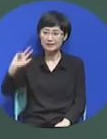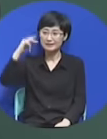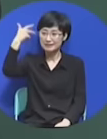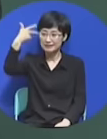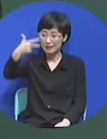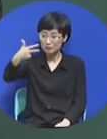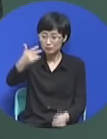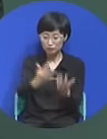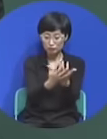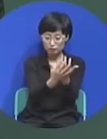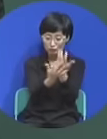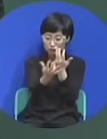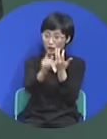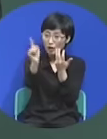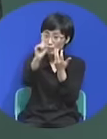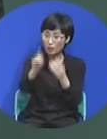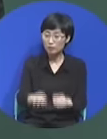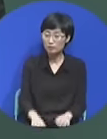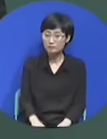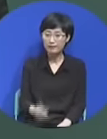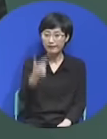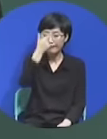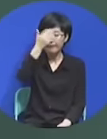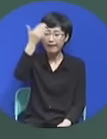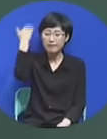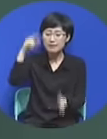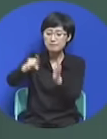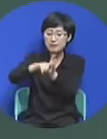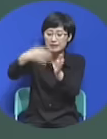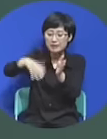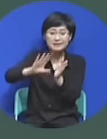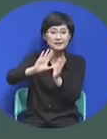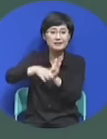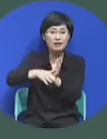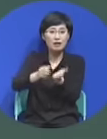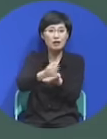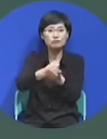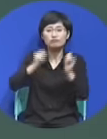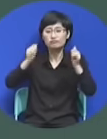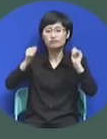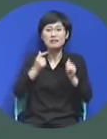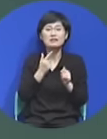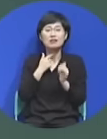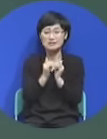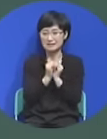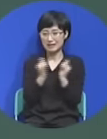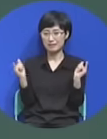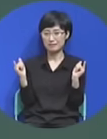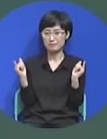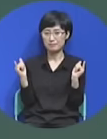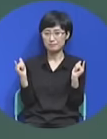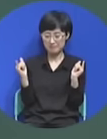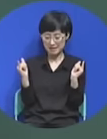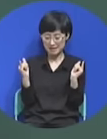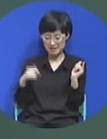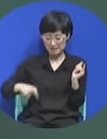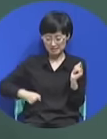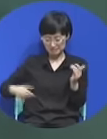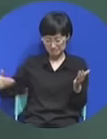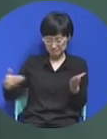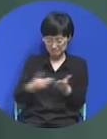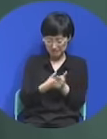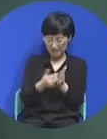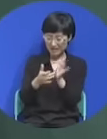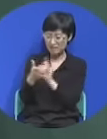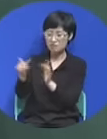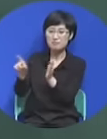인이런고생하다돌아온분들대회모임이있습니다 那下一周呢是曾经做行巫术的